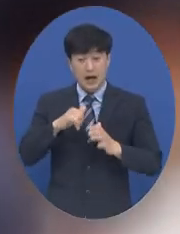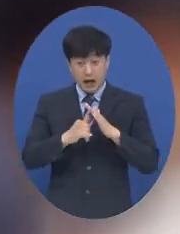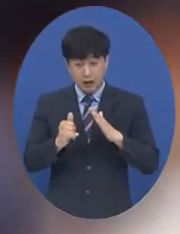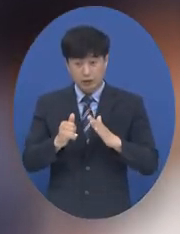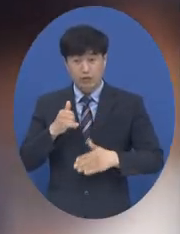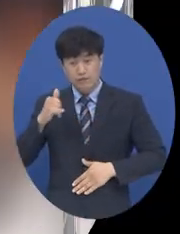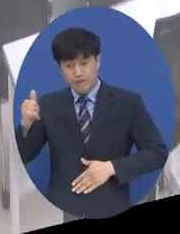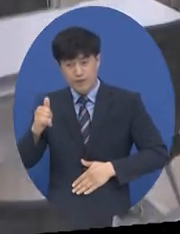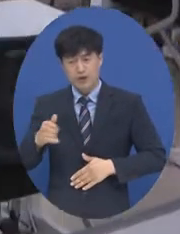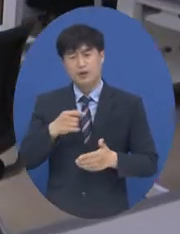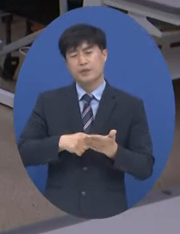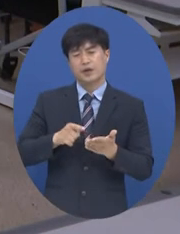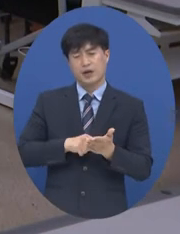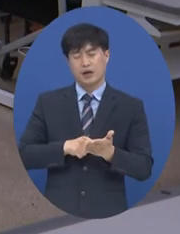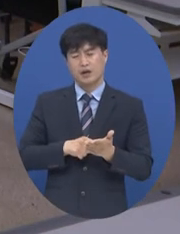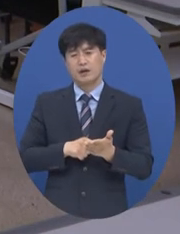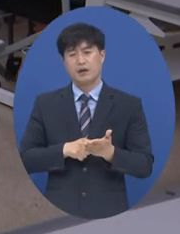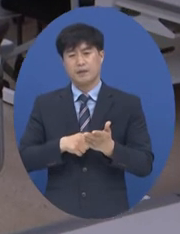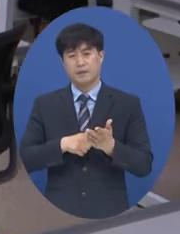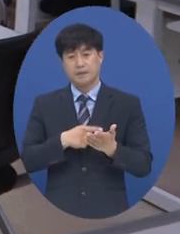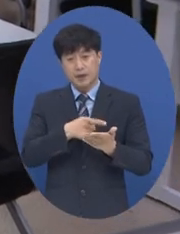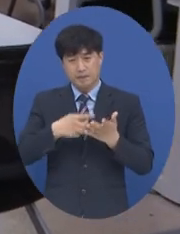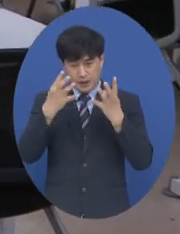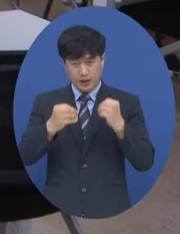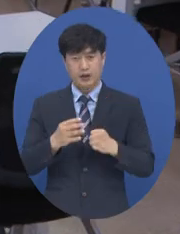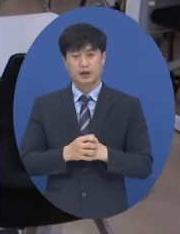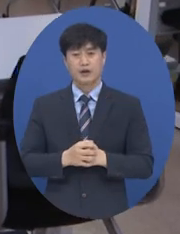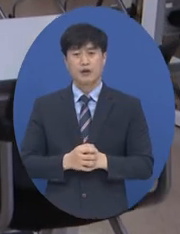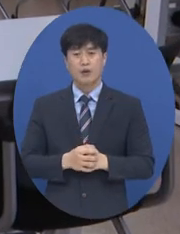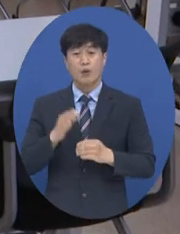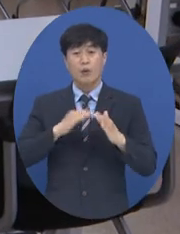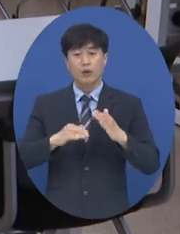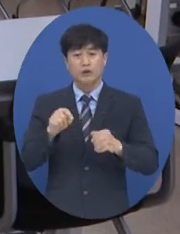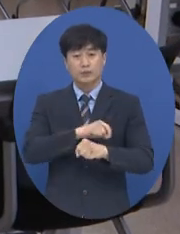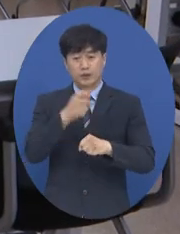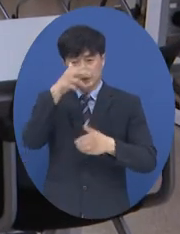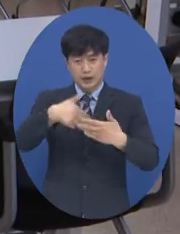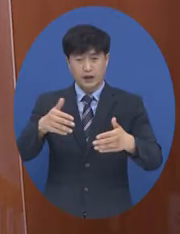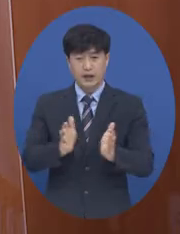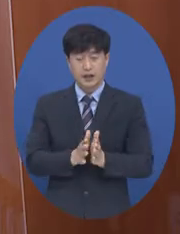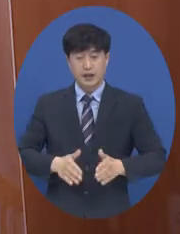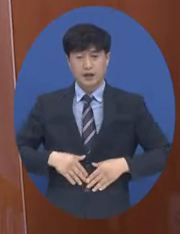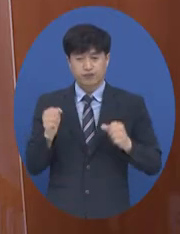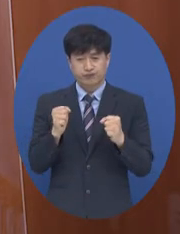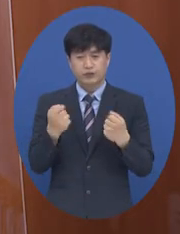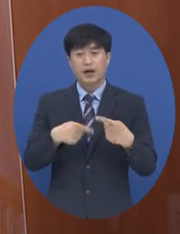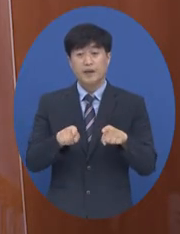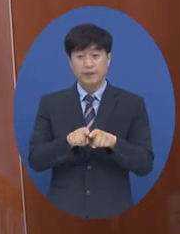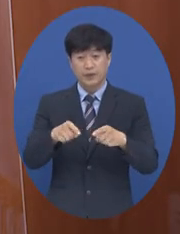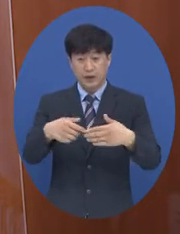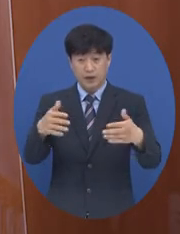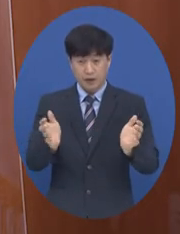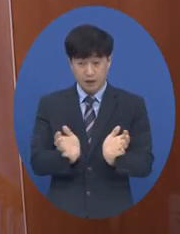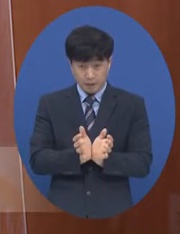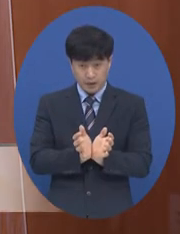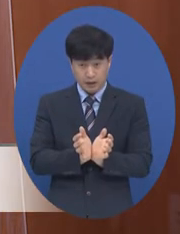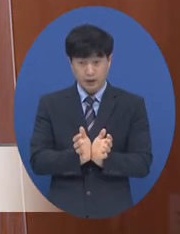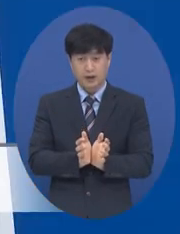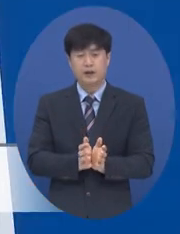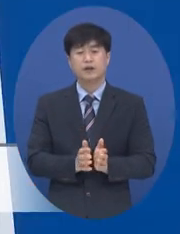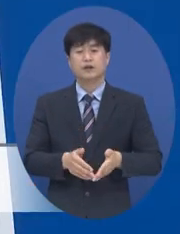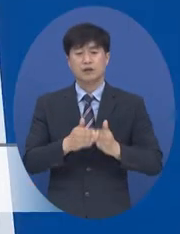겁니다 경기도 공정 특별사법경찰 따는 경기남부 꾸 경찰청과 합동 수사 반에 편성해